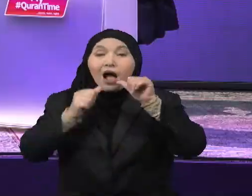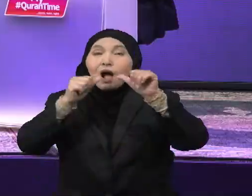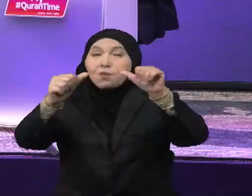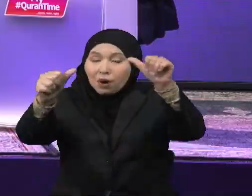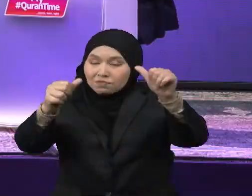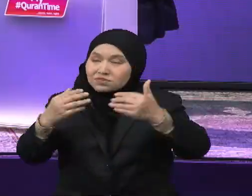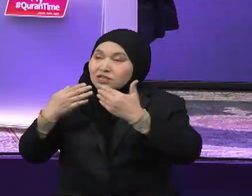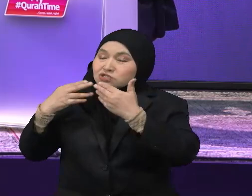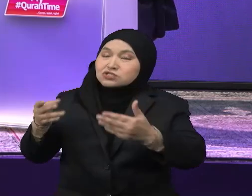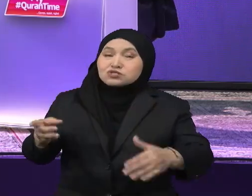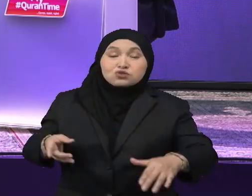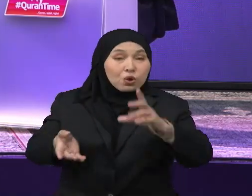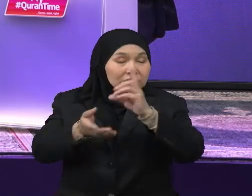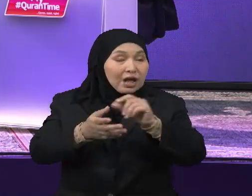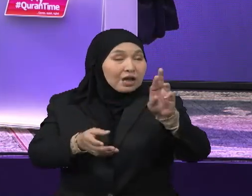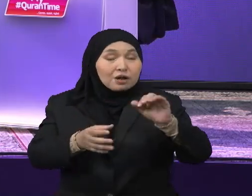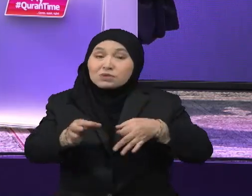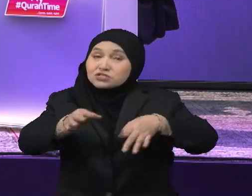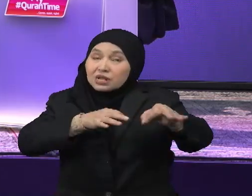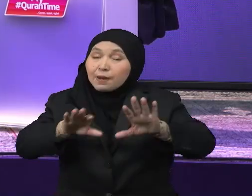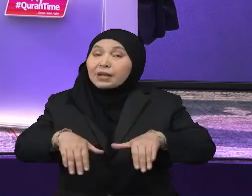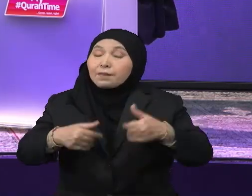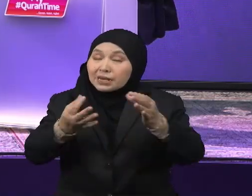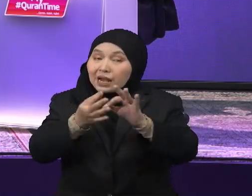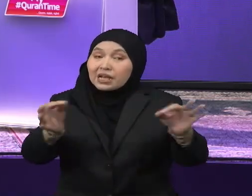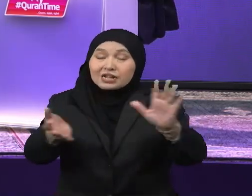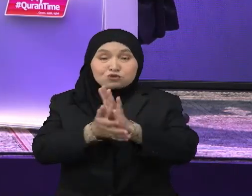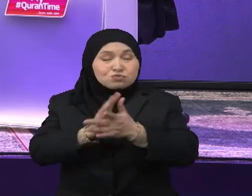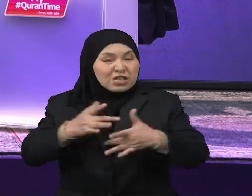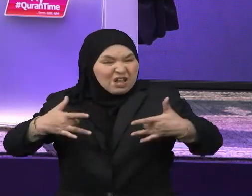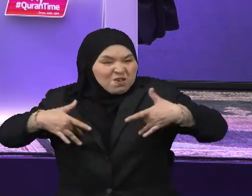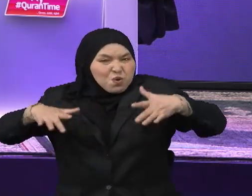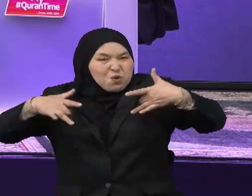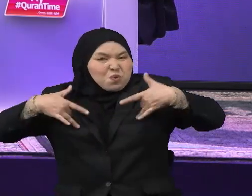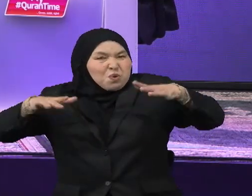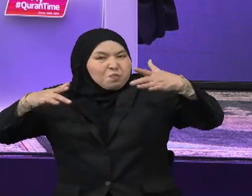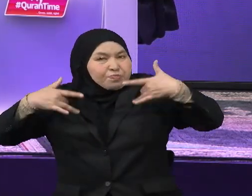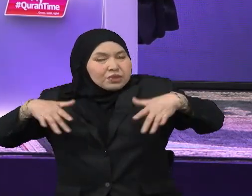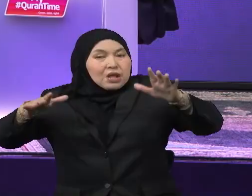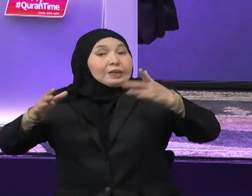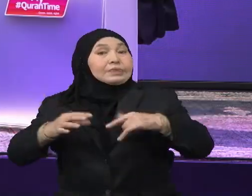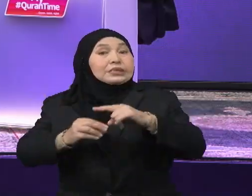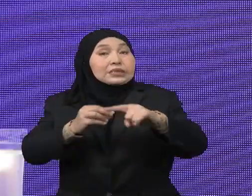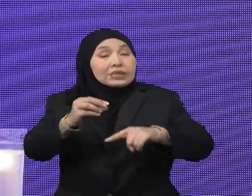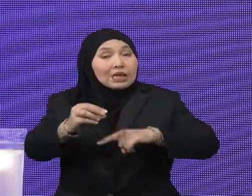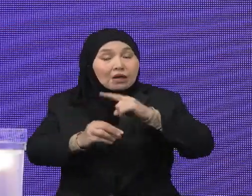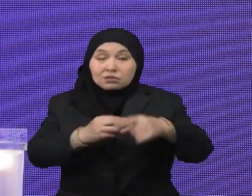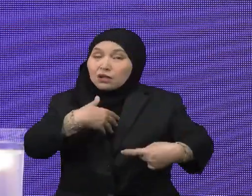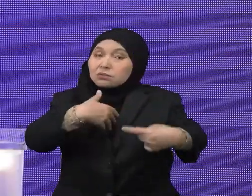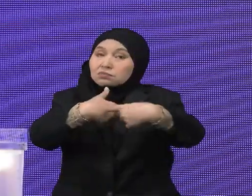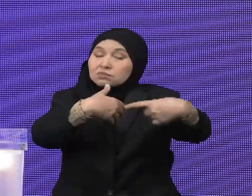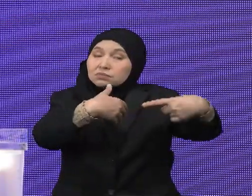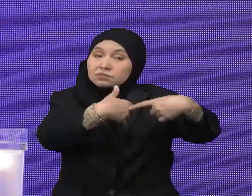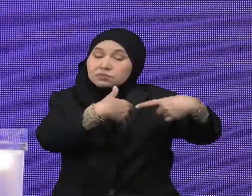Arif ya menjelaskan tentang bagaimana ayat ini sebagai satu penafsihan ke apa tentang tuduhan ya